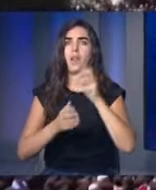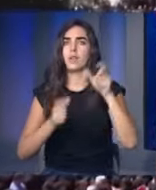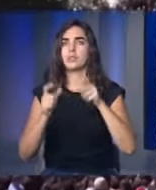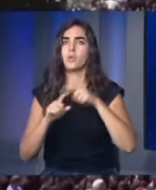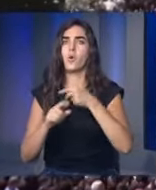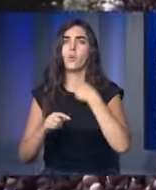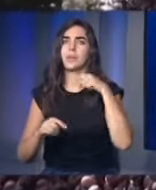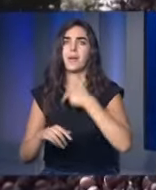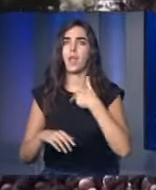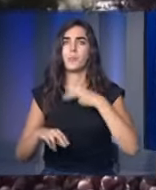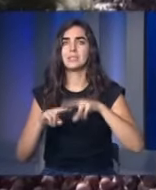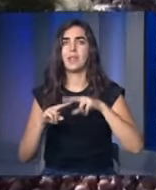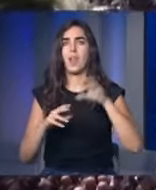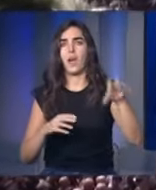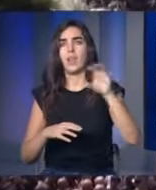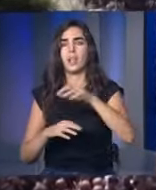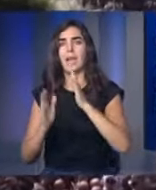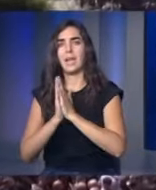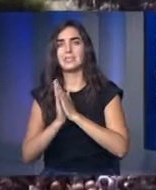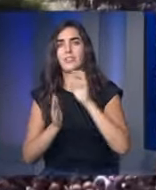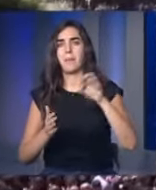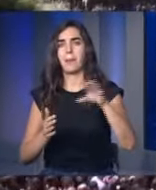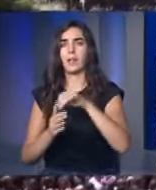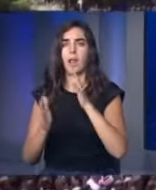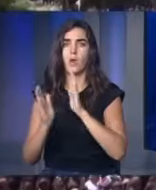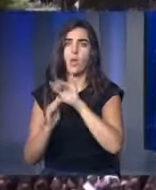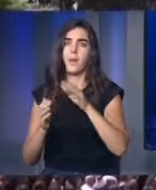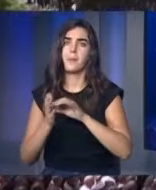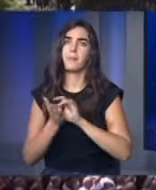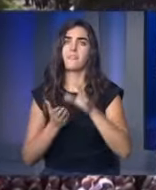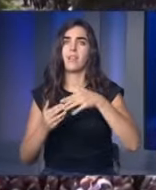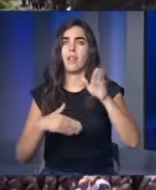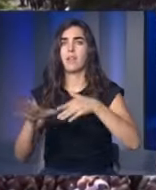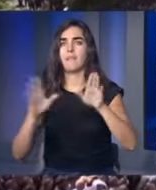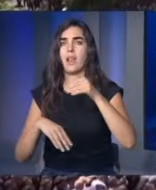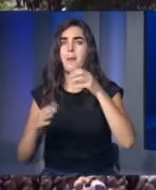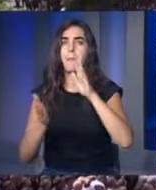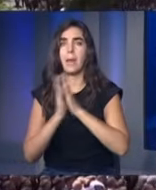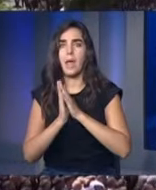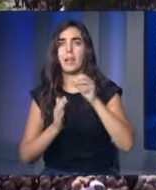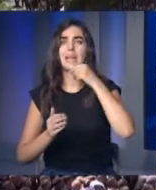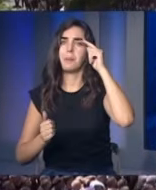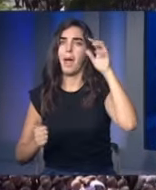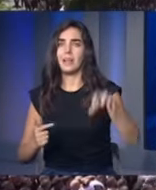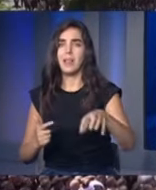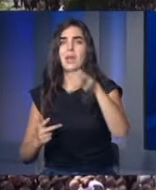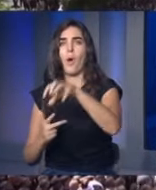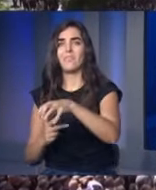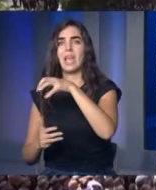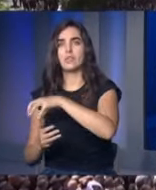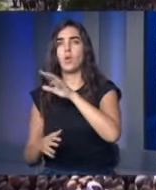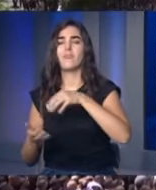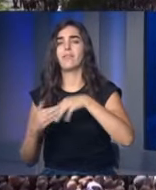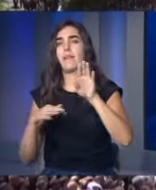وزراء في الحكومة الإسرائيلية وأعضاء كنيسة من البلدة كانوا قد حضروا. بين المطرودين نير بركات وعديد